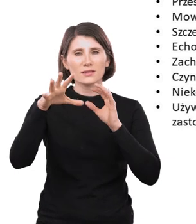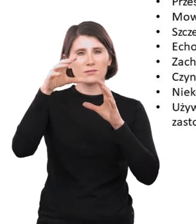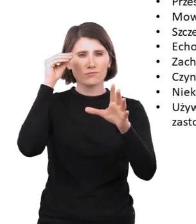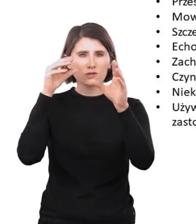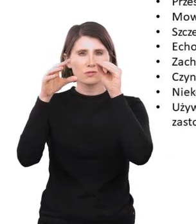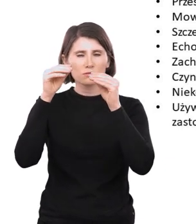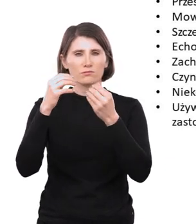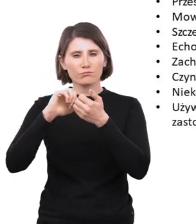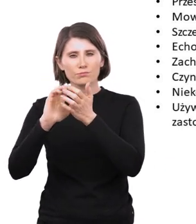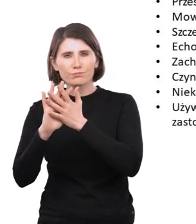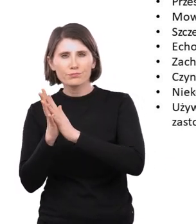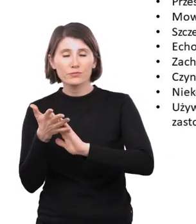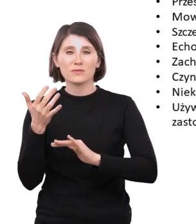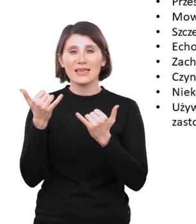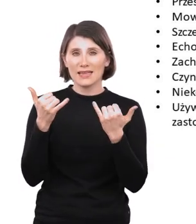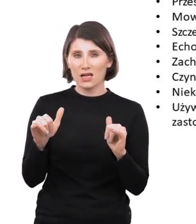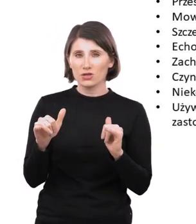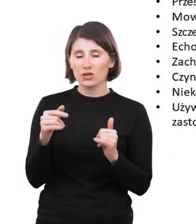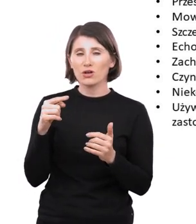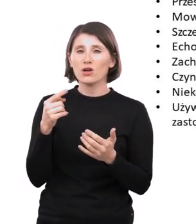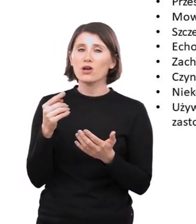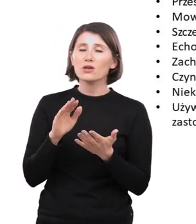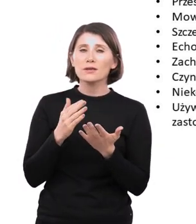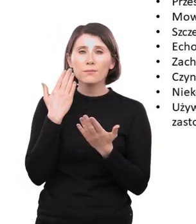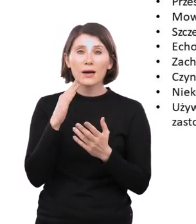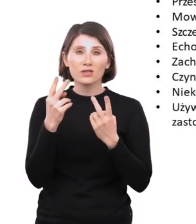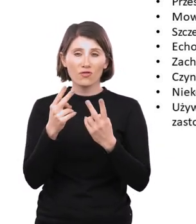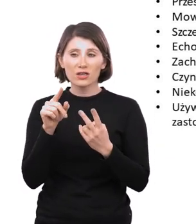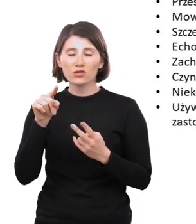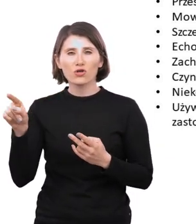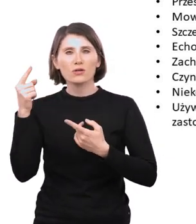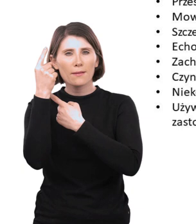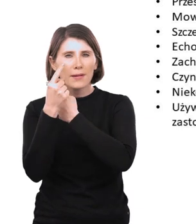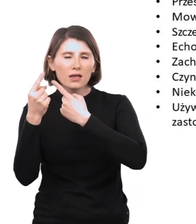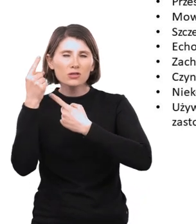w inny sposób niż my. To, co jest bardzo ważne, to